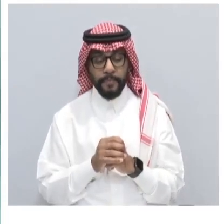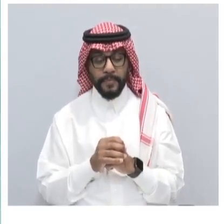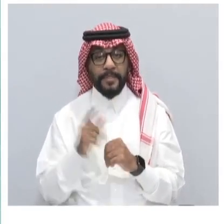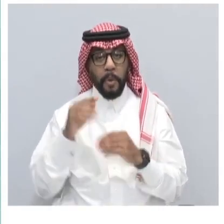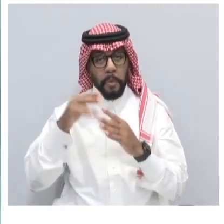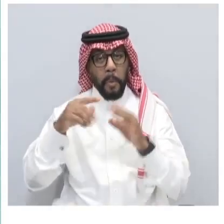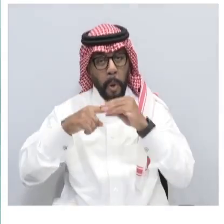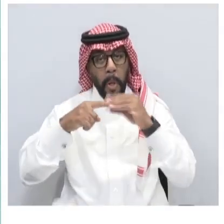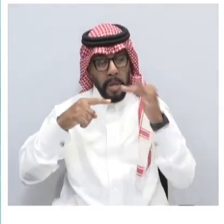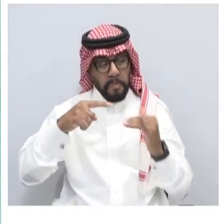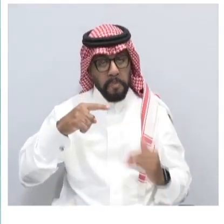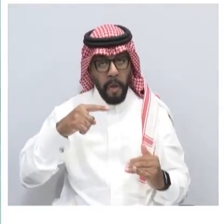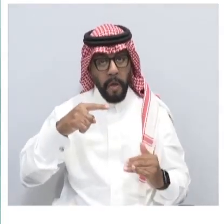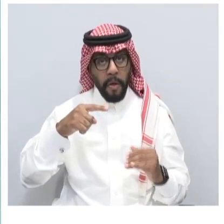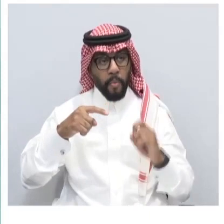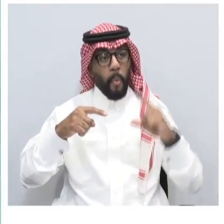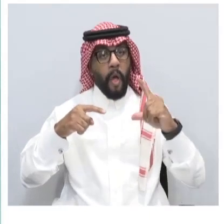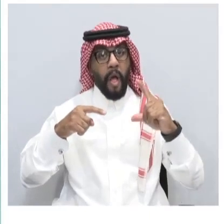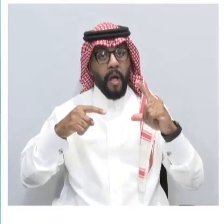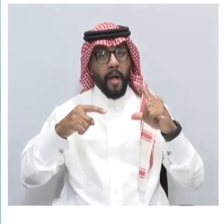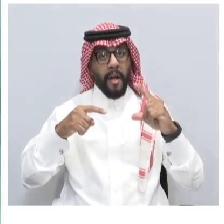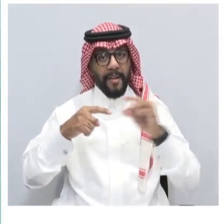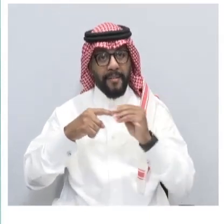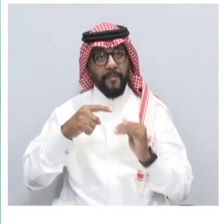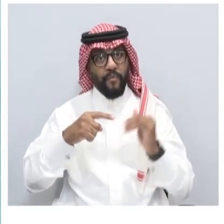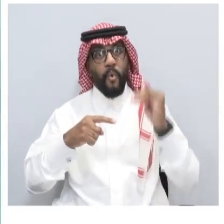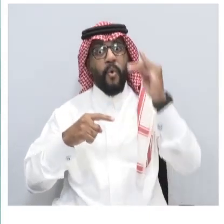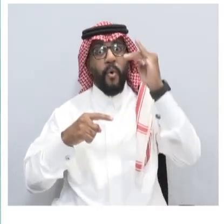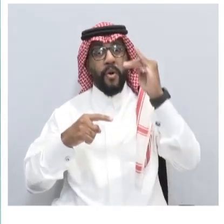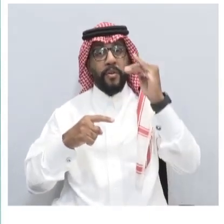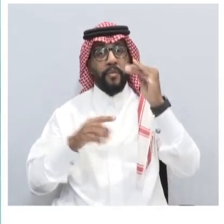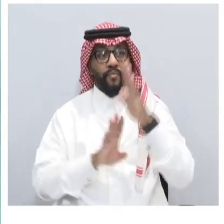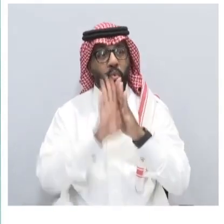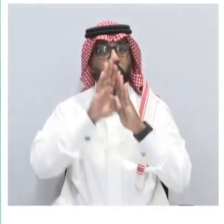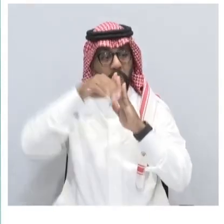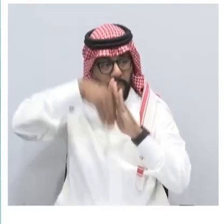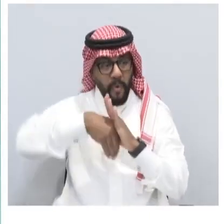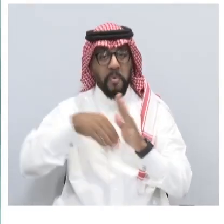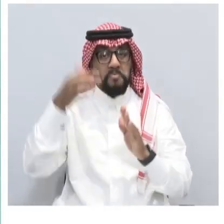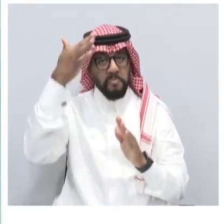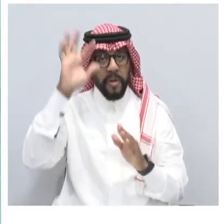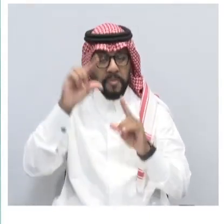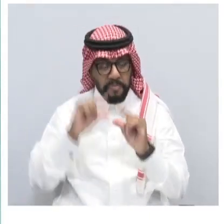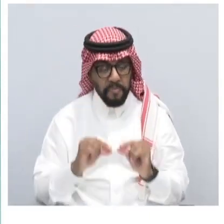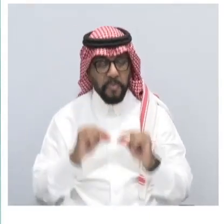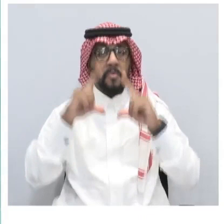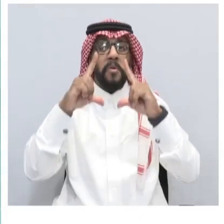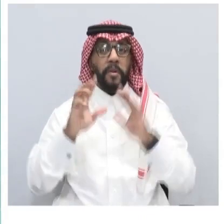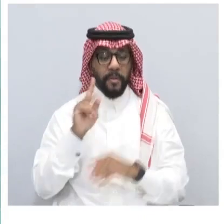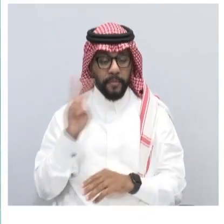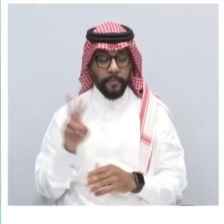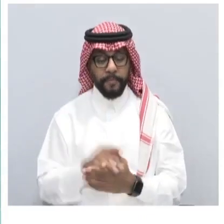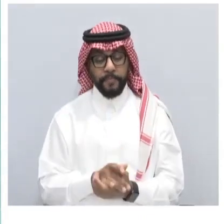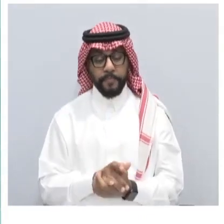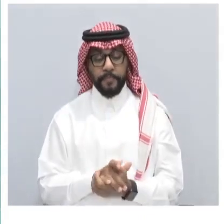القيمه يتم الغاء هذه المسافه وهنا عمليه التباعد بحيث تكون قبل